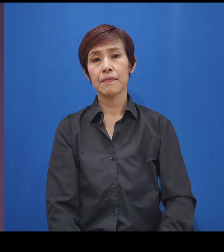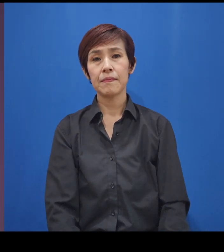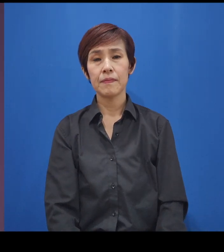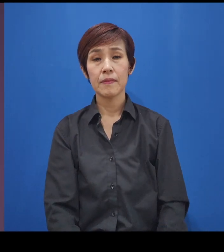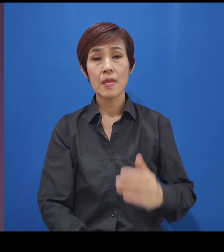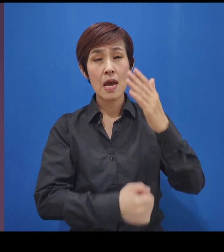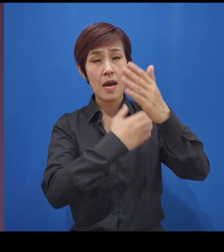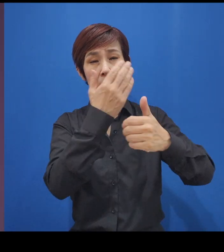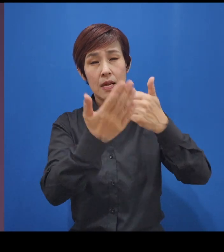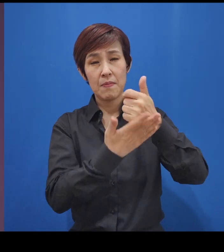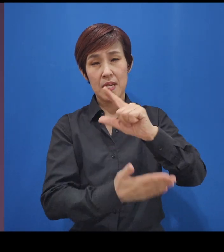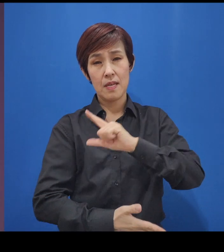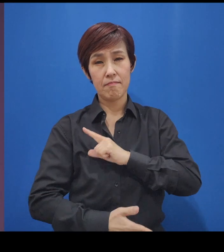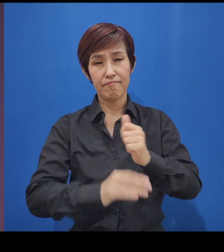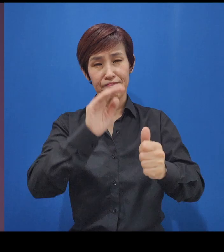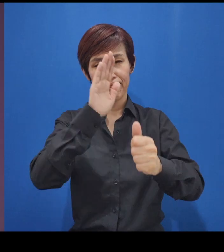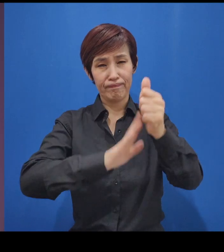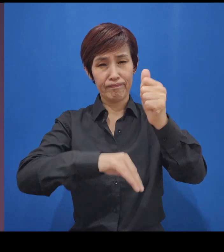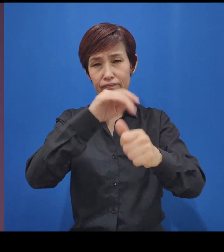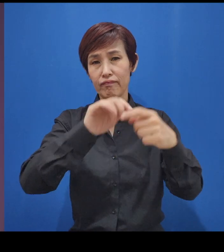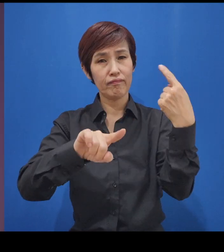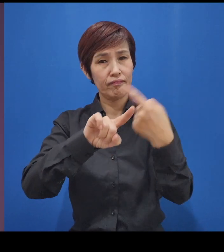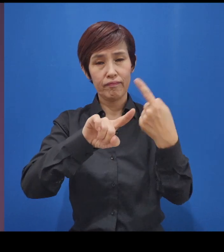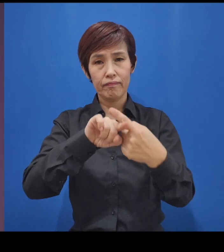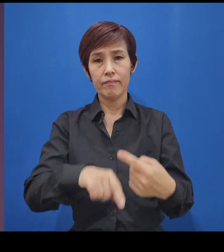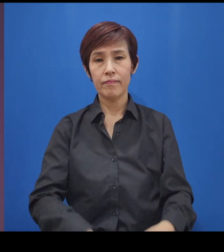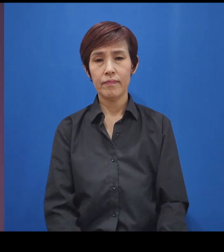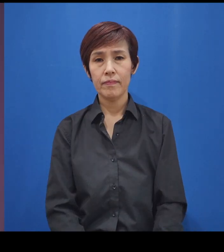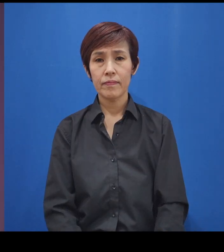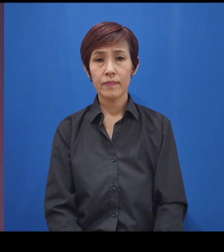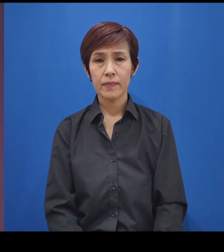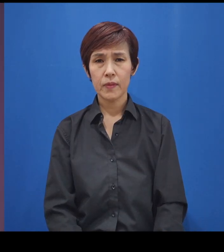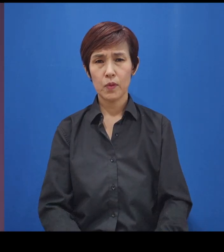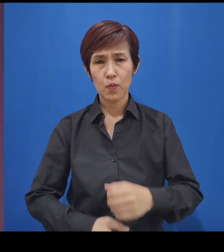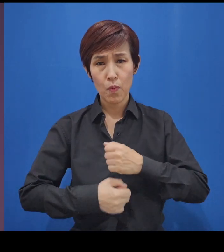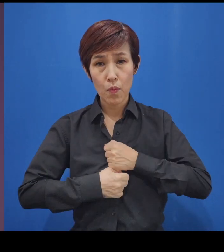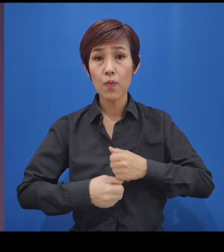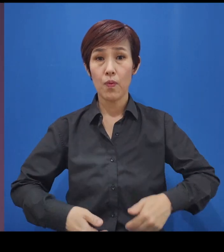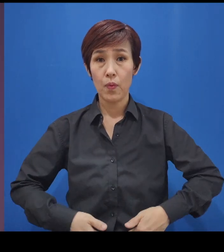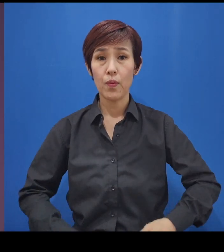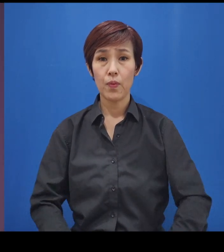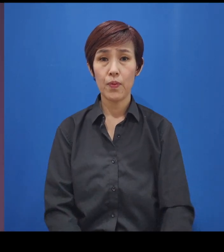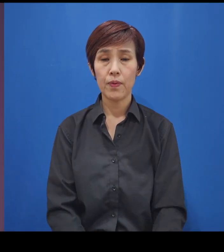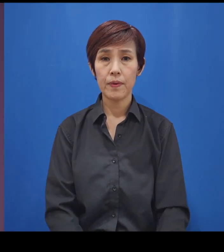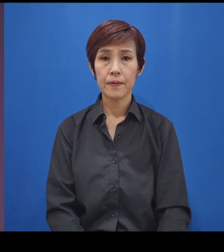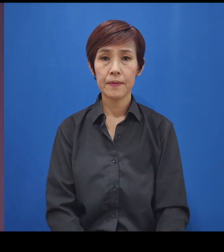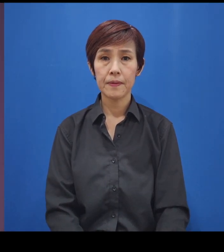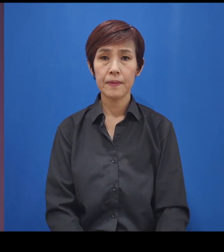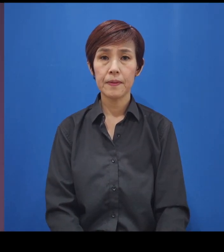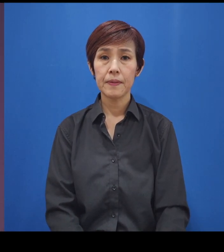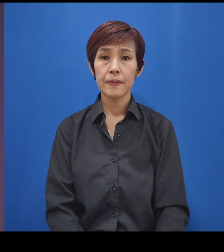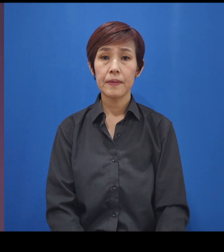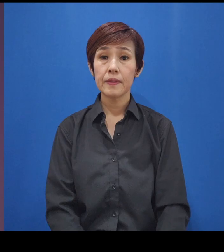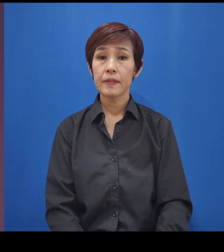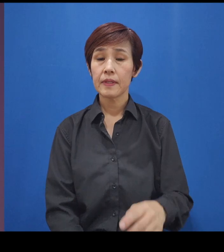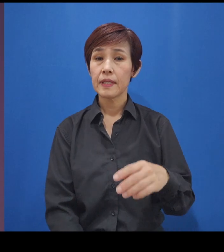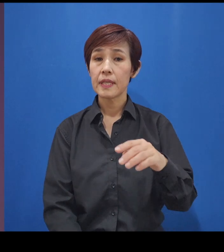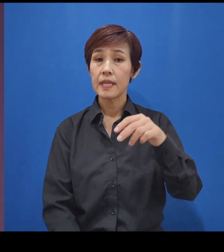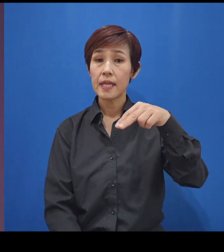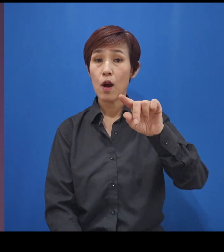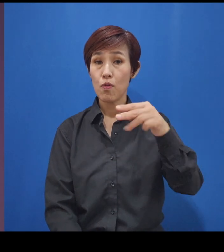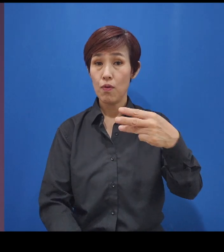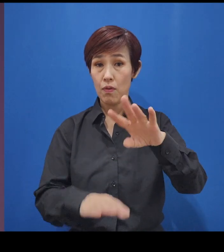망령되이 하나님의 이름을 일컫는 거죠. 이거 정말 조심해야 하지 않습니까? 그런데